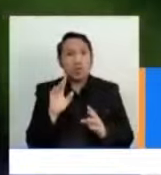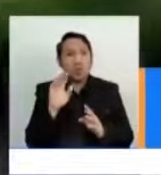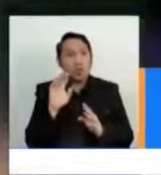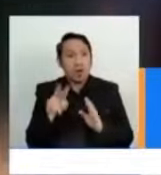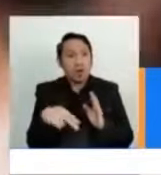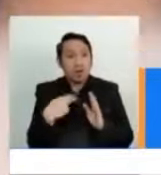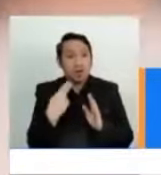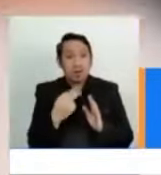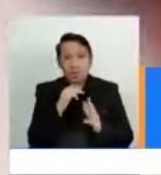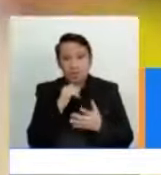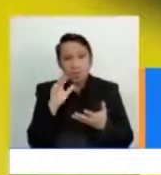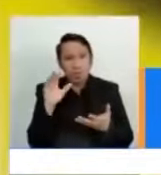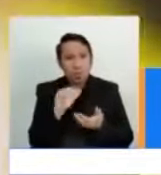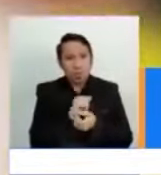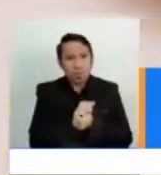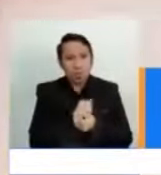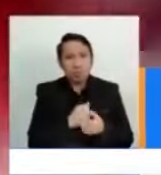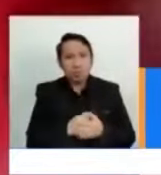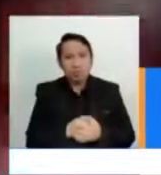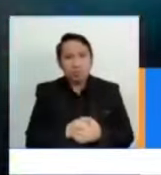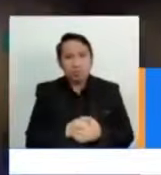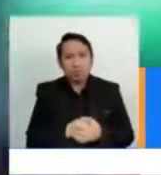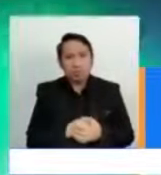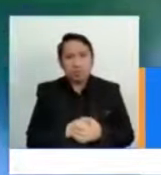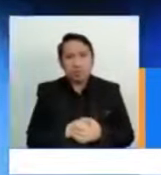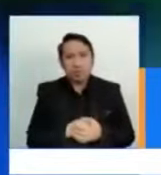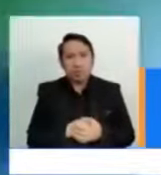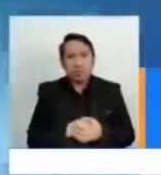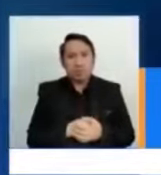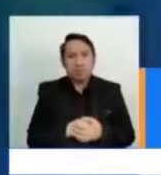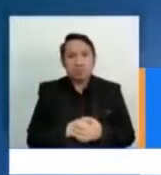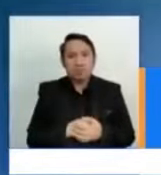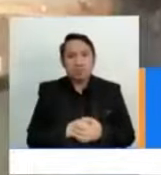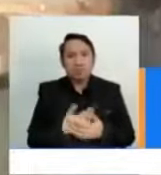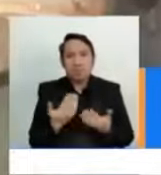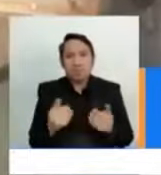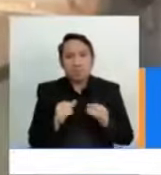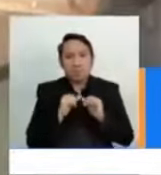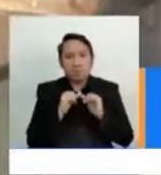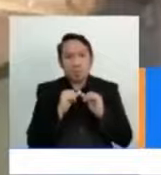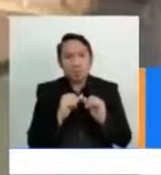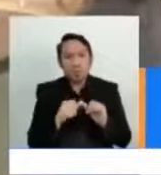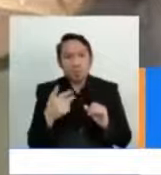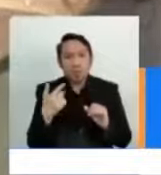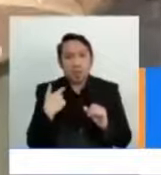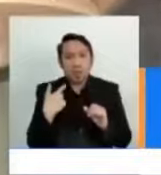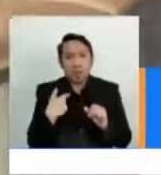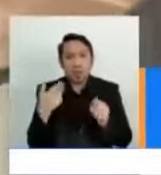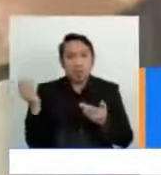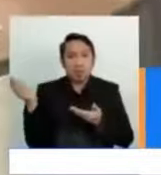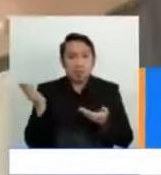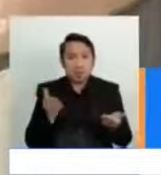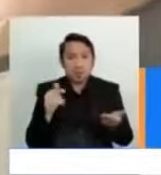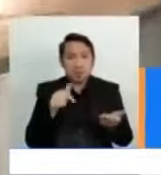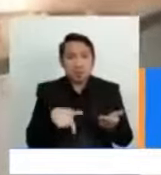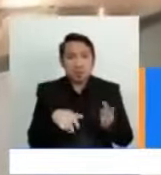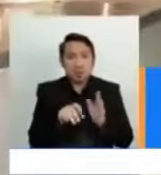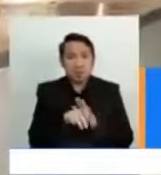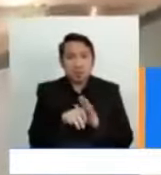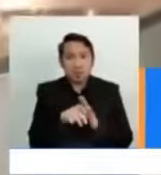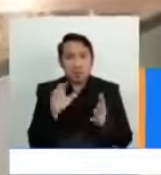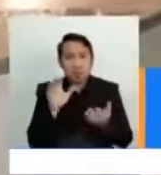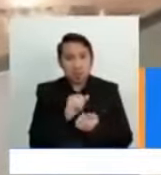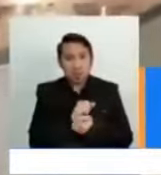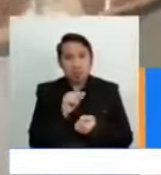ng kung anumang isa-serve nila. Ay, oo. Dire-diretso tayo kasi may mga supplier ako na naghahatid na lang dito sa akin pagka naubusan tayo. So,